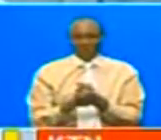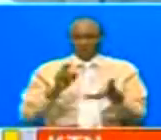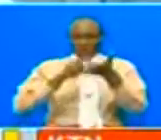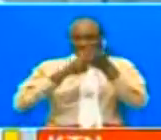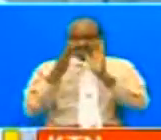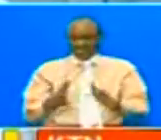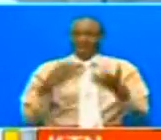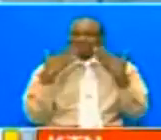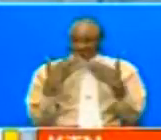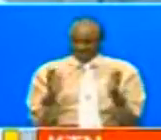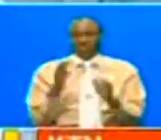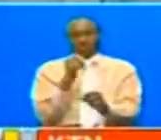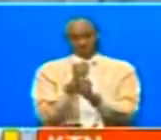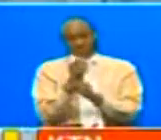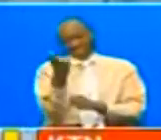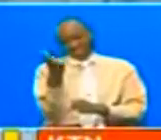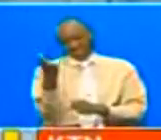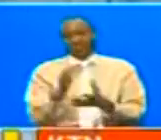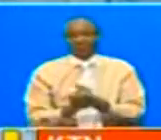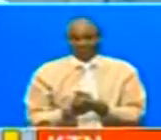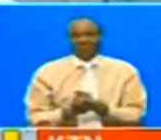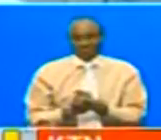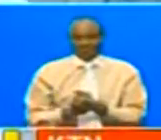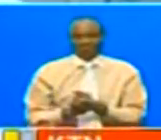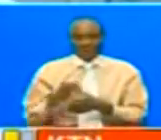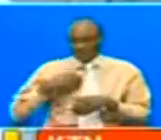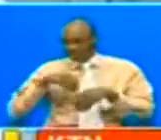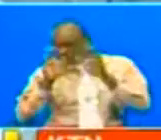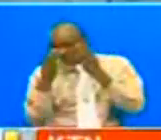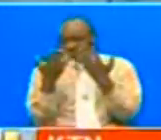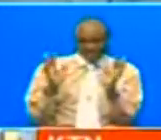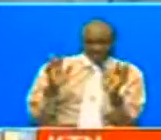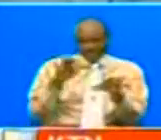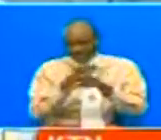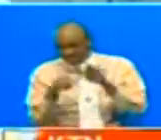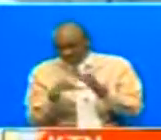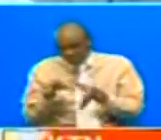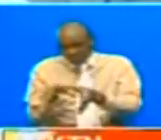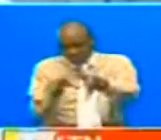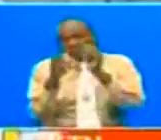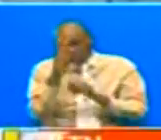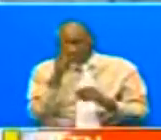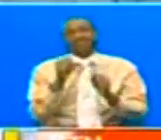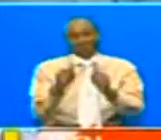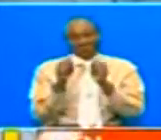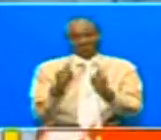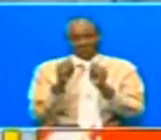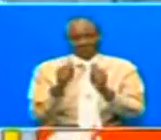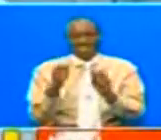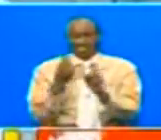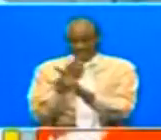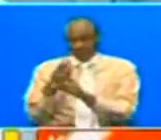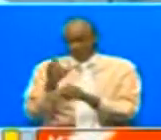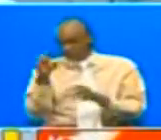Contractor amemaliza intake akitengeneza. Tumefuata, tumeangalia kanal yenyewe, kuko na sehemu